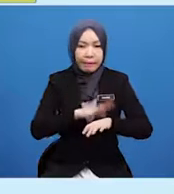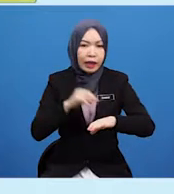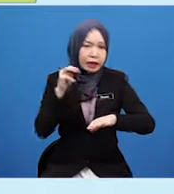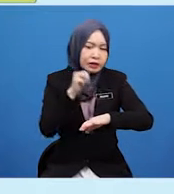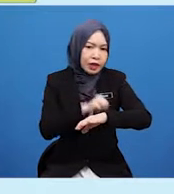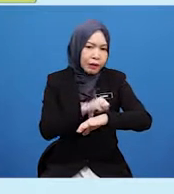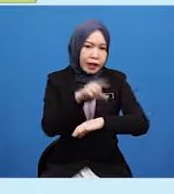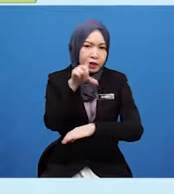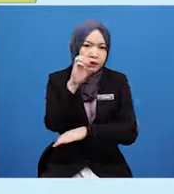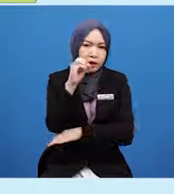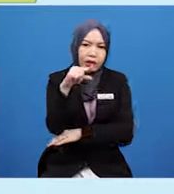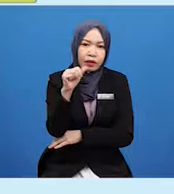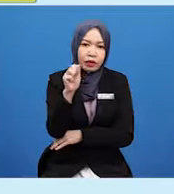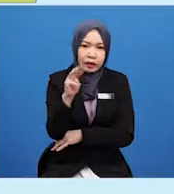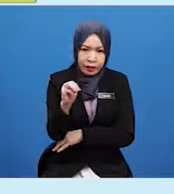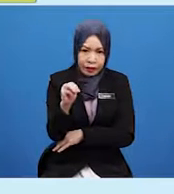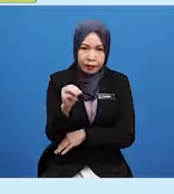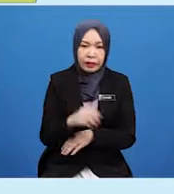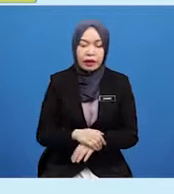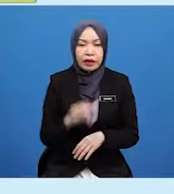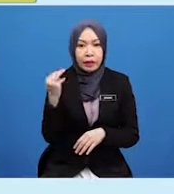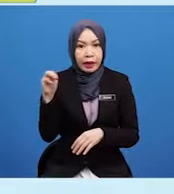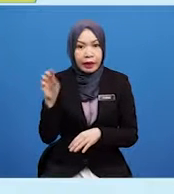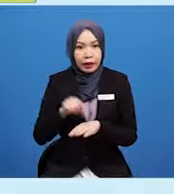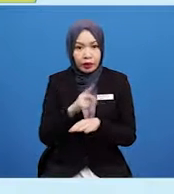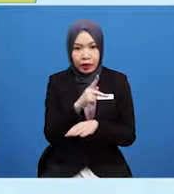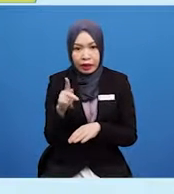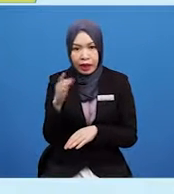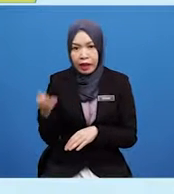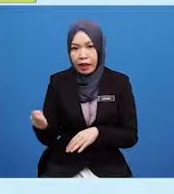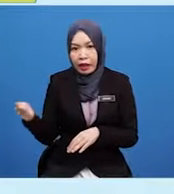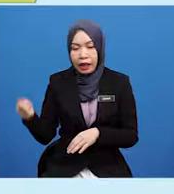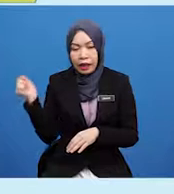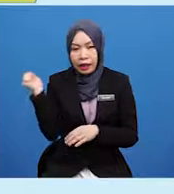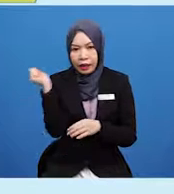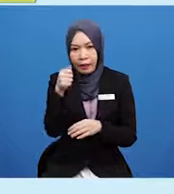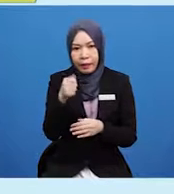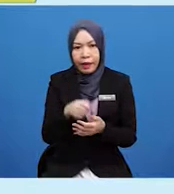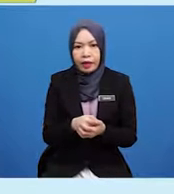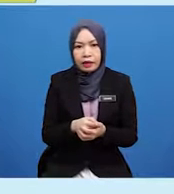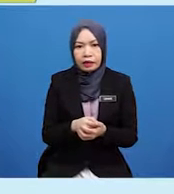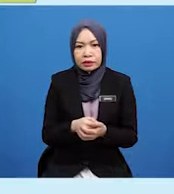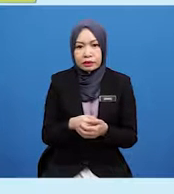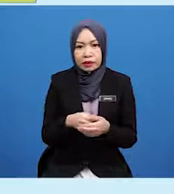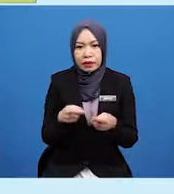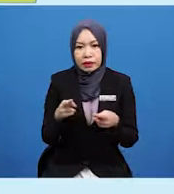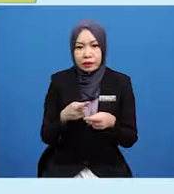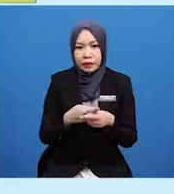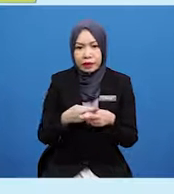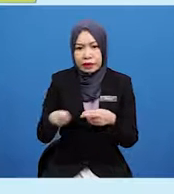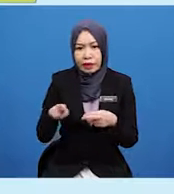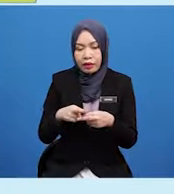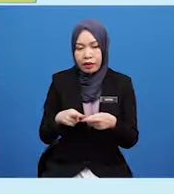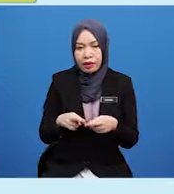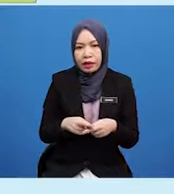kapak tulang lawas beliau dan mata lembing activity mereka pula telah